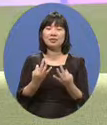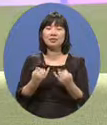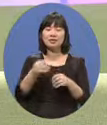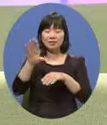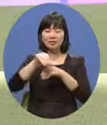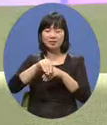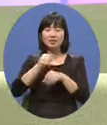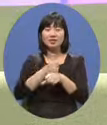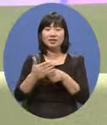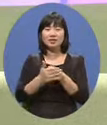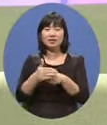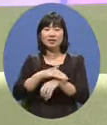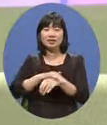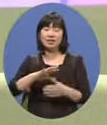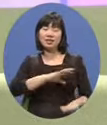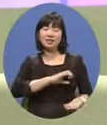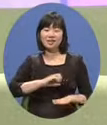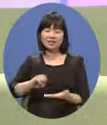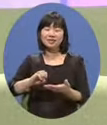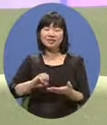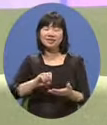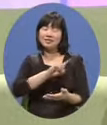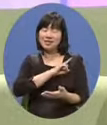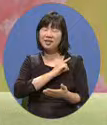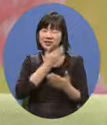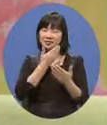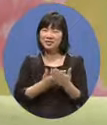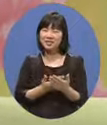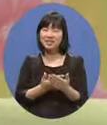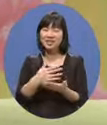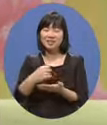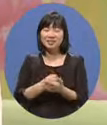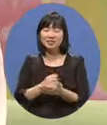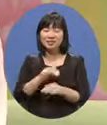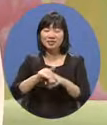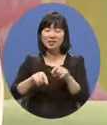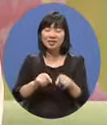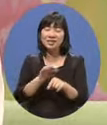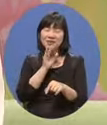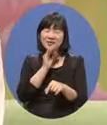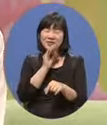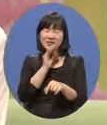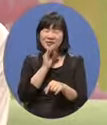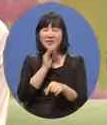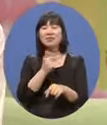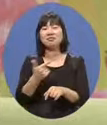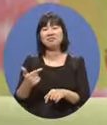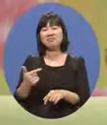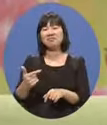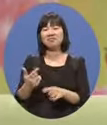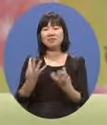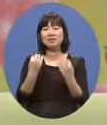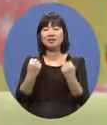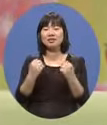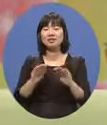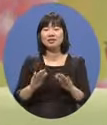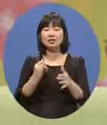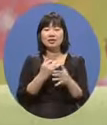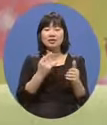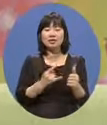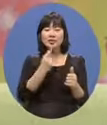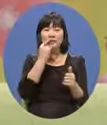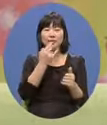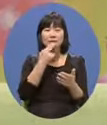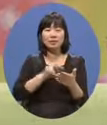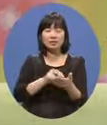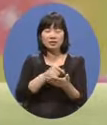많이 흡수해서 지금 이걸 네. 잘 가져가야 될것 그리고 지금 가지고 있는 것만 같아요. 네, 실천하기도 굉장히 그렇죠. 많죠, 맞아요. 과제가. 하원이한테